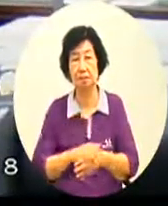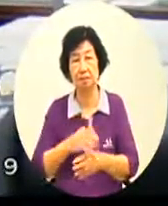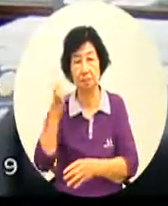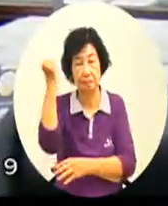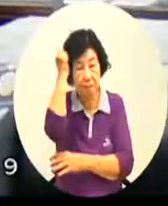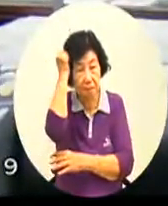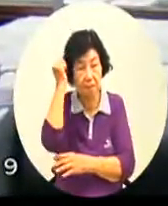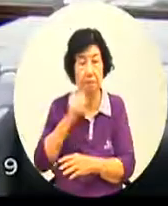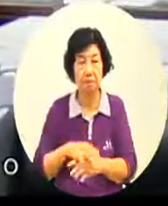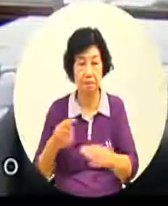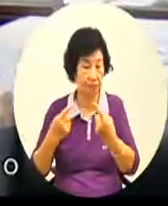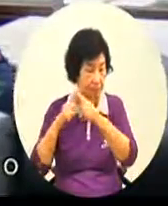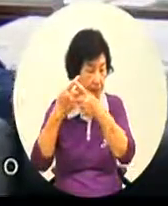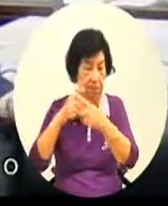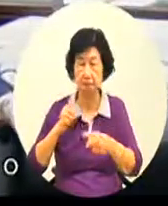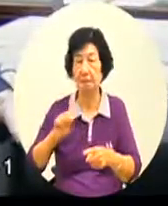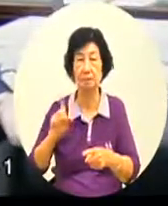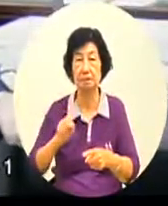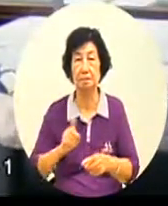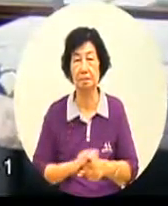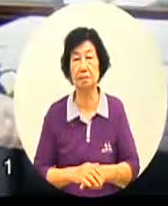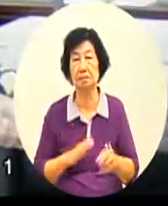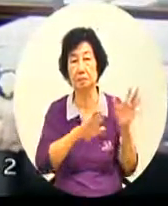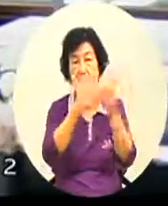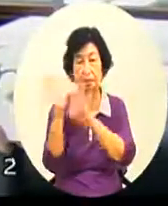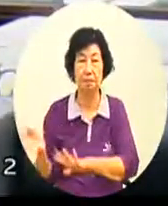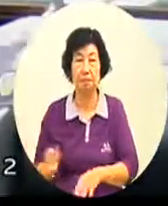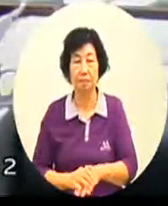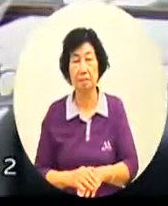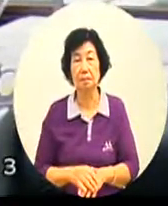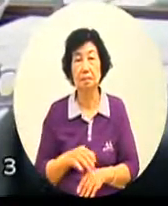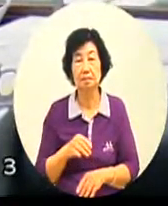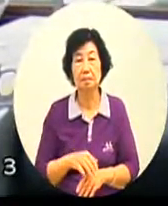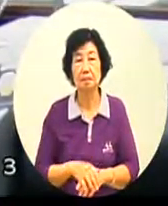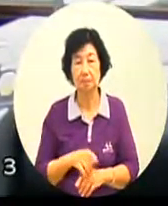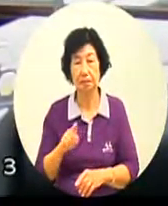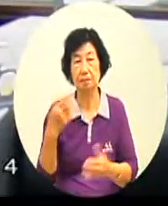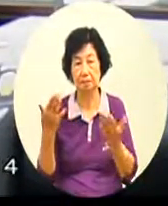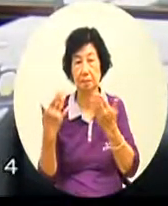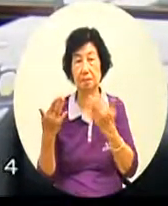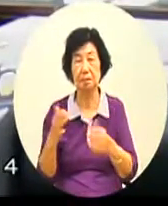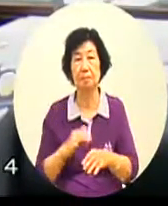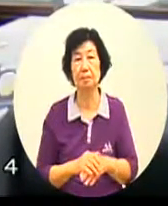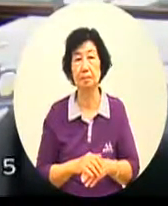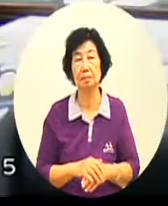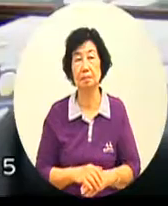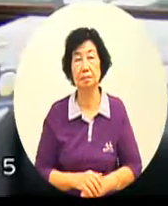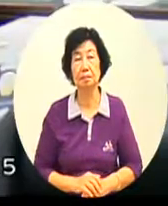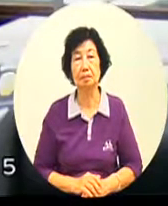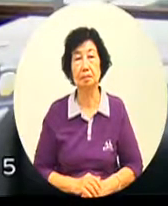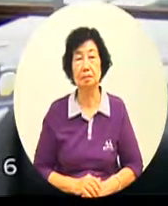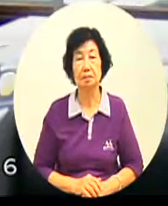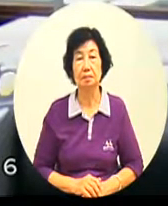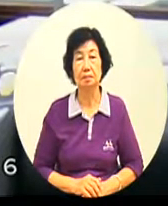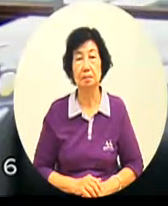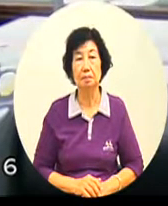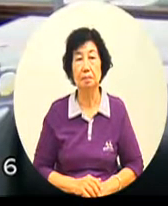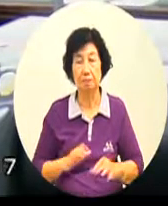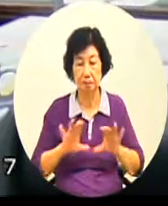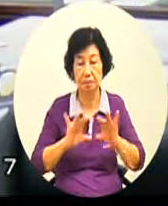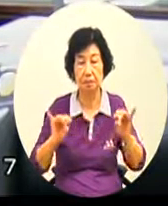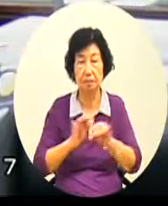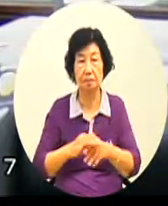哪里？你自己心里面再想一想，因为你应该是最了解他们的，所以。我在这边还是重新的跟你讲一下，什么叫做土地正